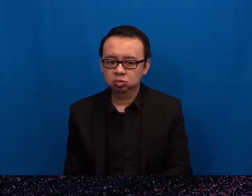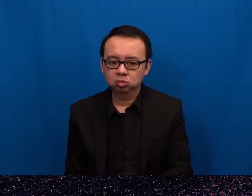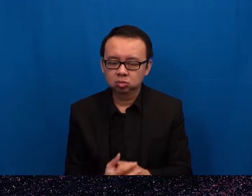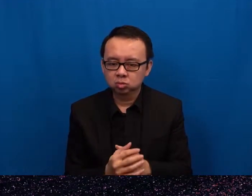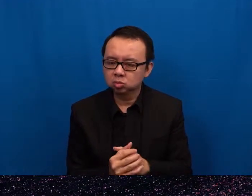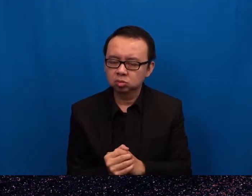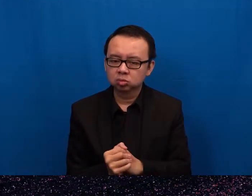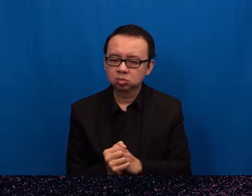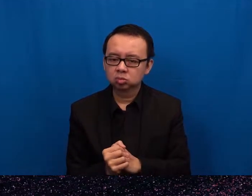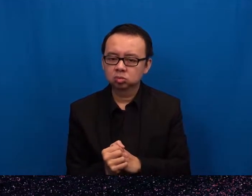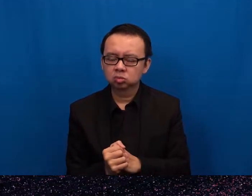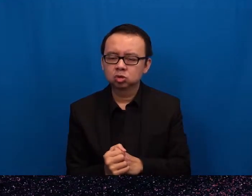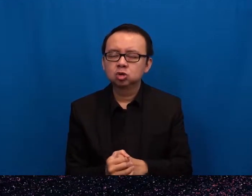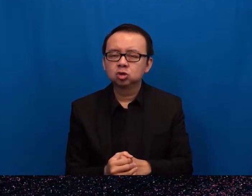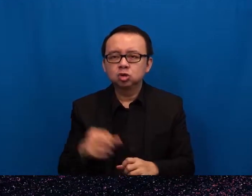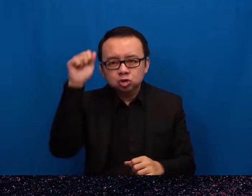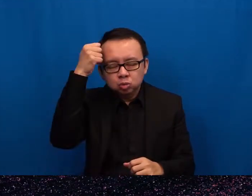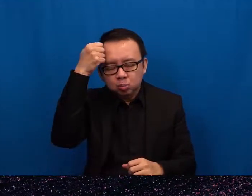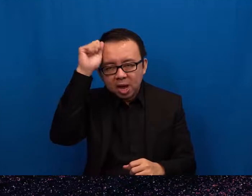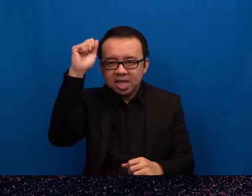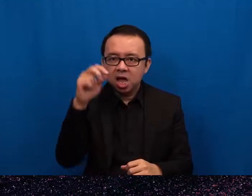today. Agar Anda menerimanya sebagai